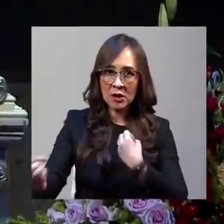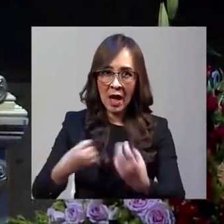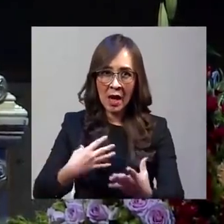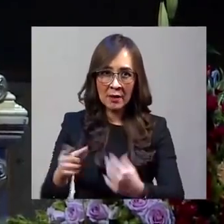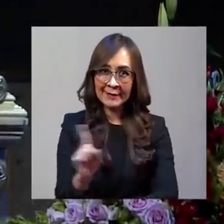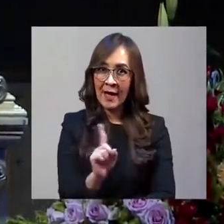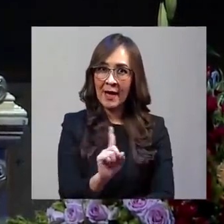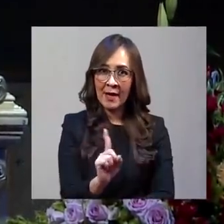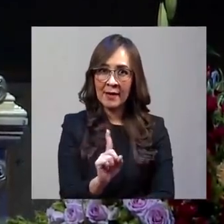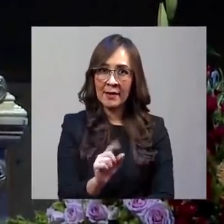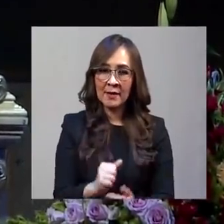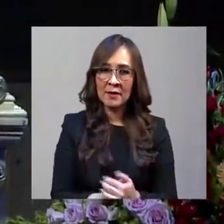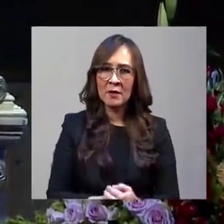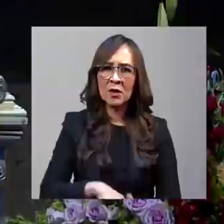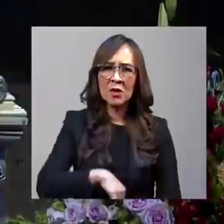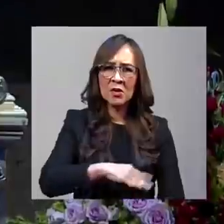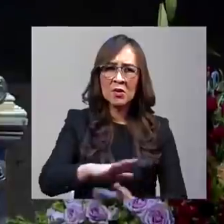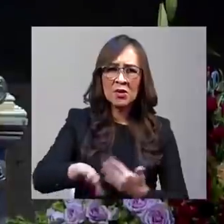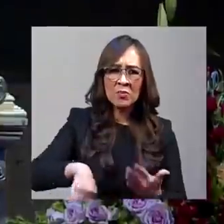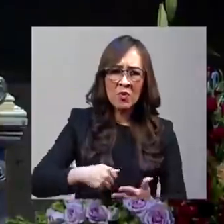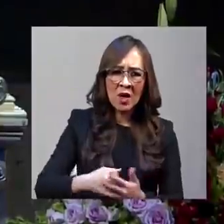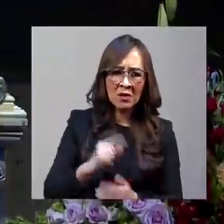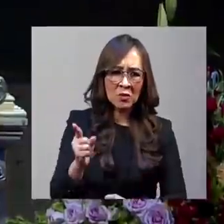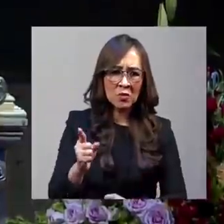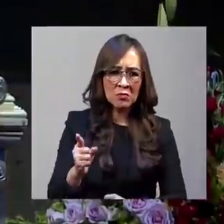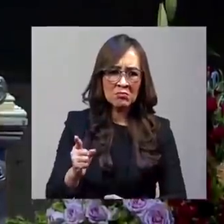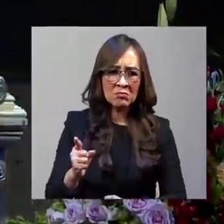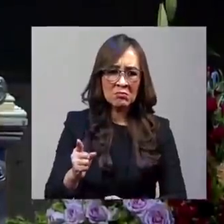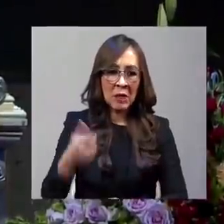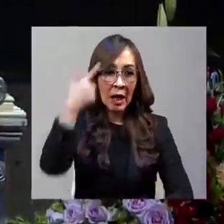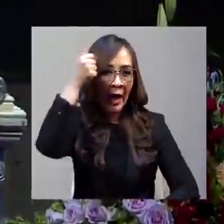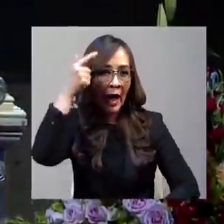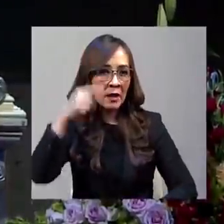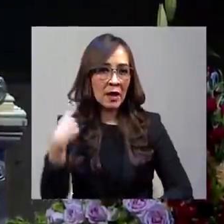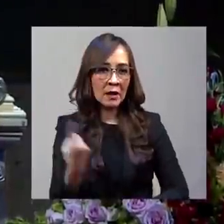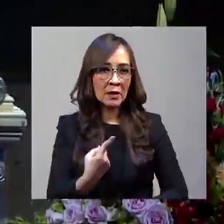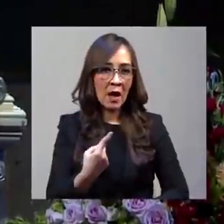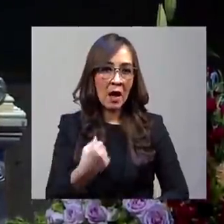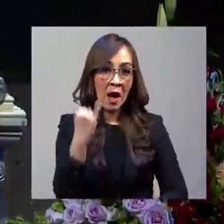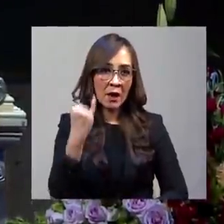bahwa semuanya itu karena kemampuan kita, itu salah di hadapan Tuhan.